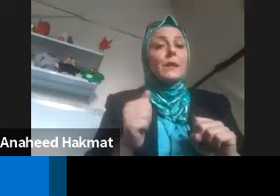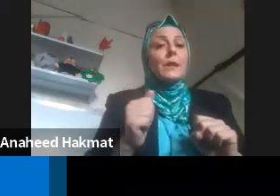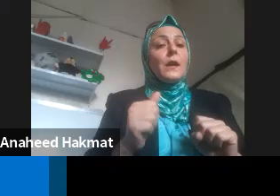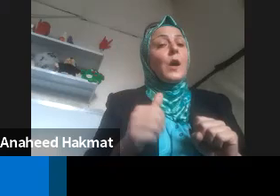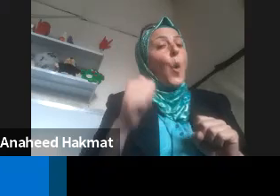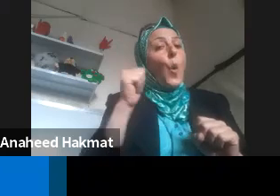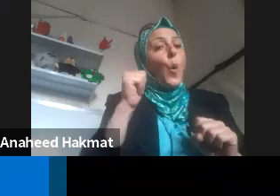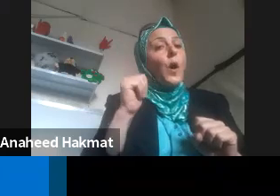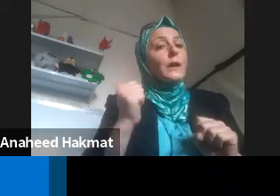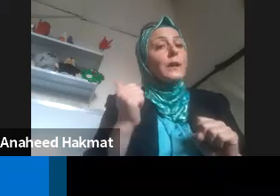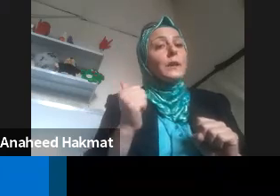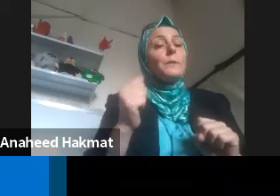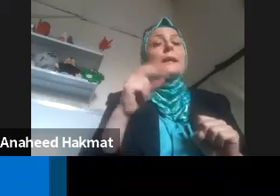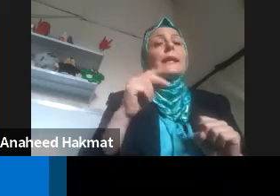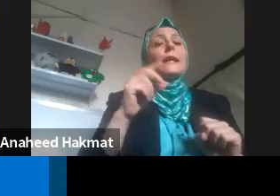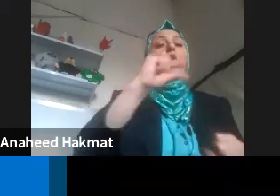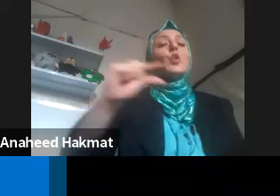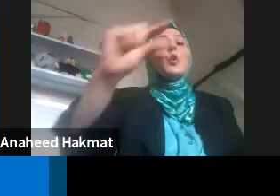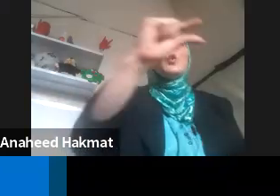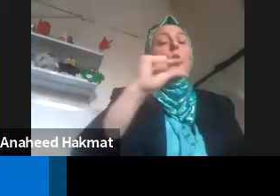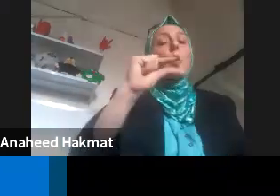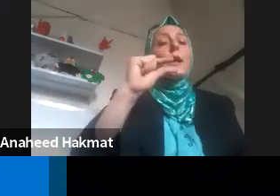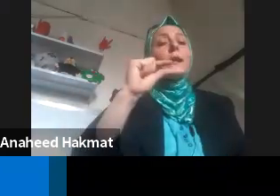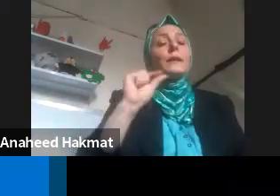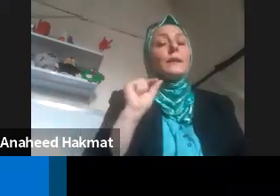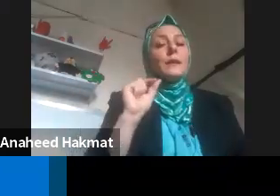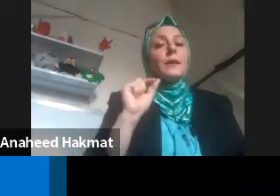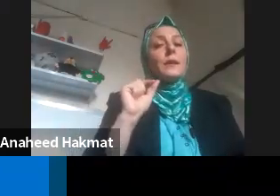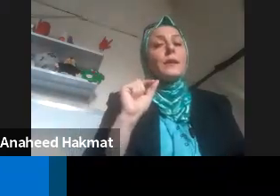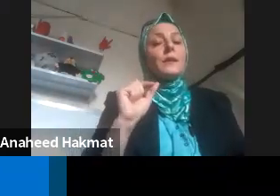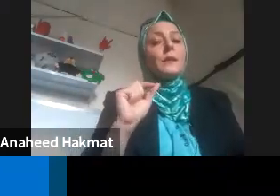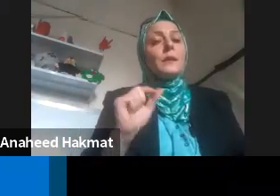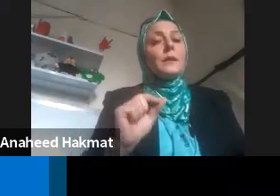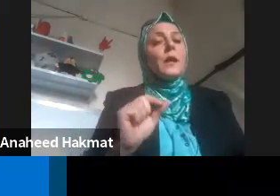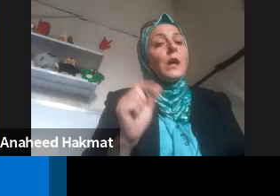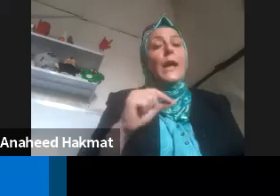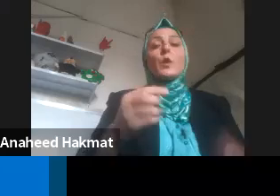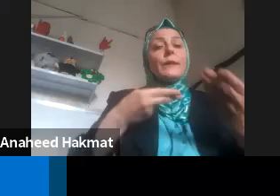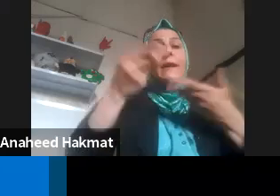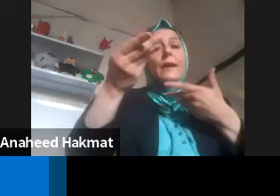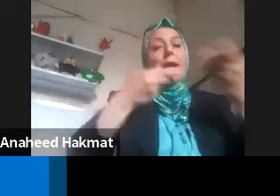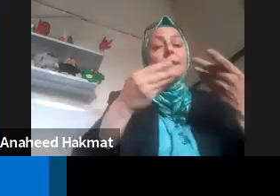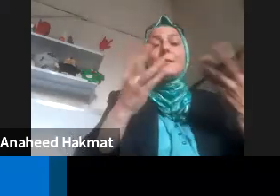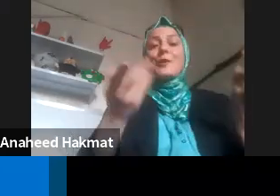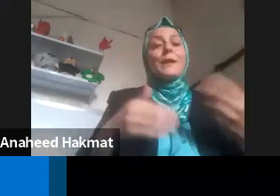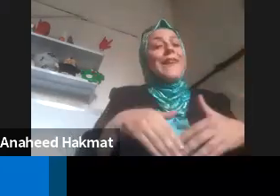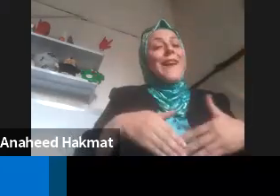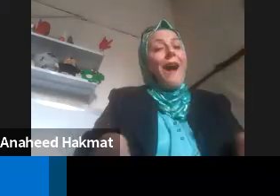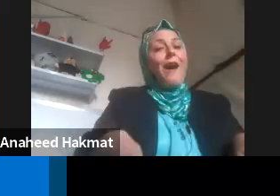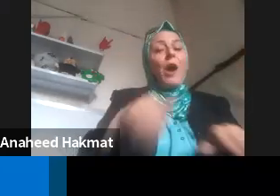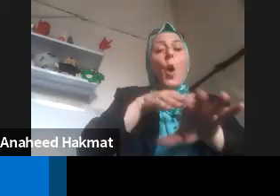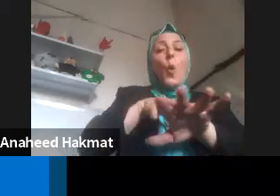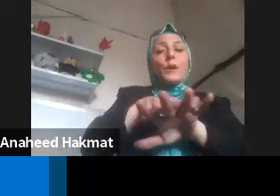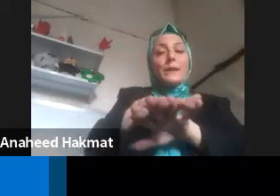الهيومانيتي والإنكلوجين من الاتش اي، وستكون المحور حول الإعاقة والدمج في قضية العودة